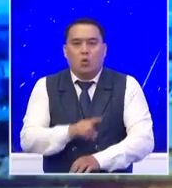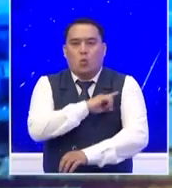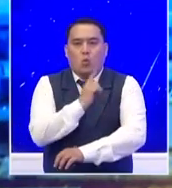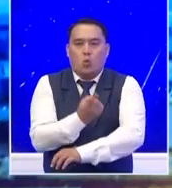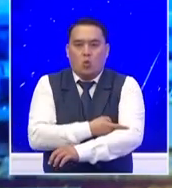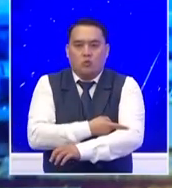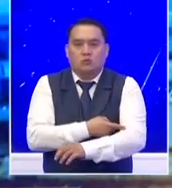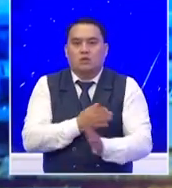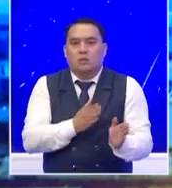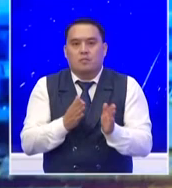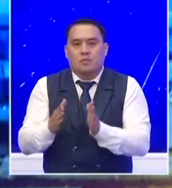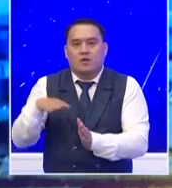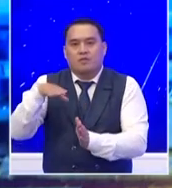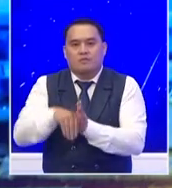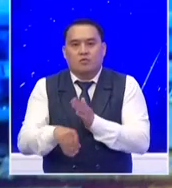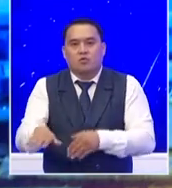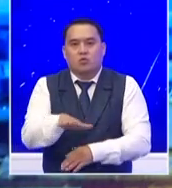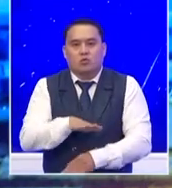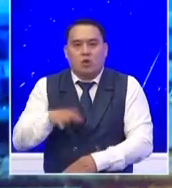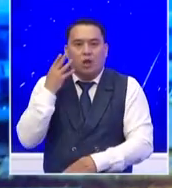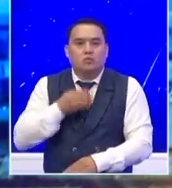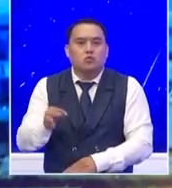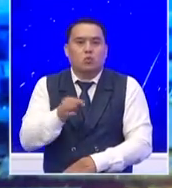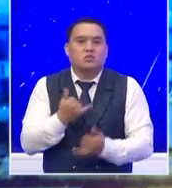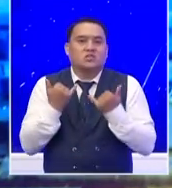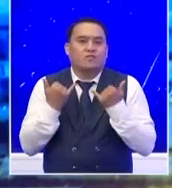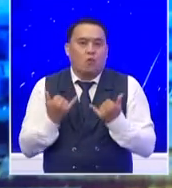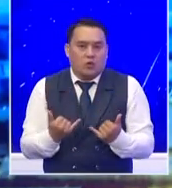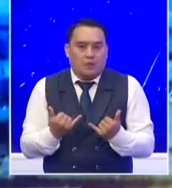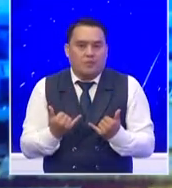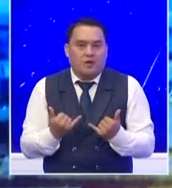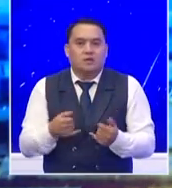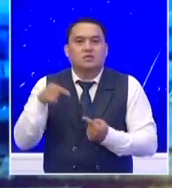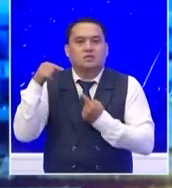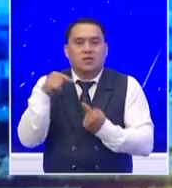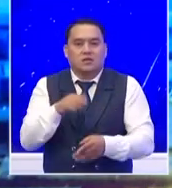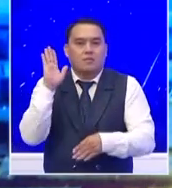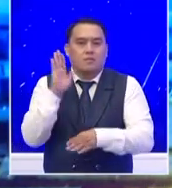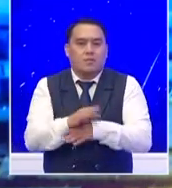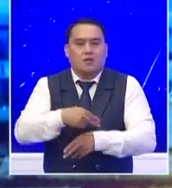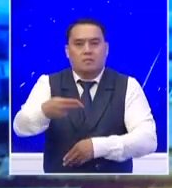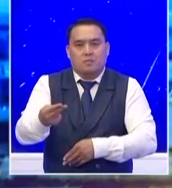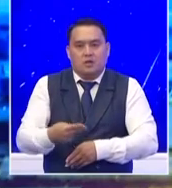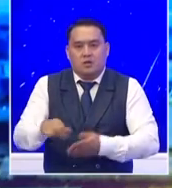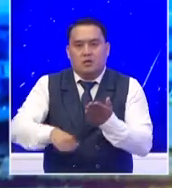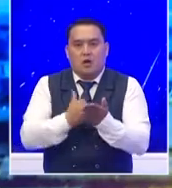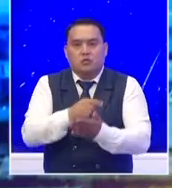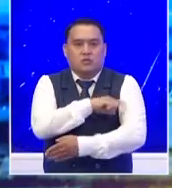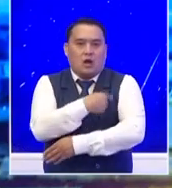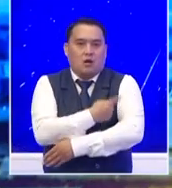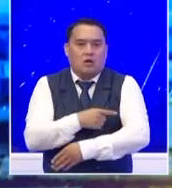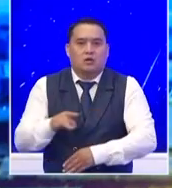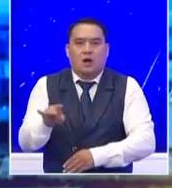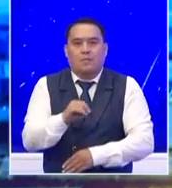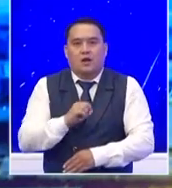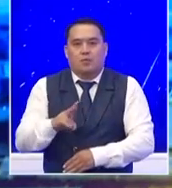Усиленный режим карантина вводится на территории Алматинской области уже с сегодняшнего дня. Соответствующее постановление подписал главный государственный санитарный врач